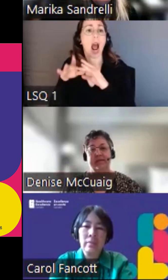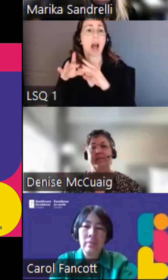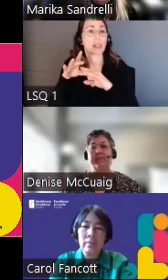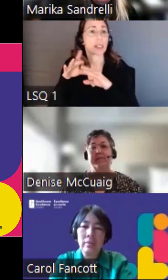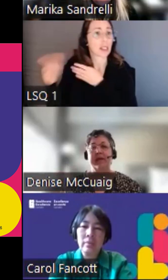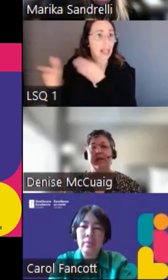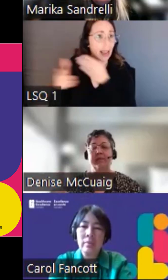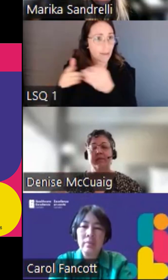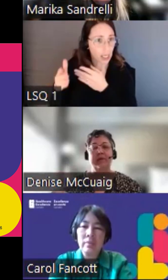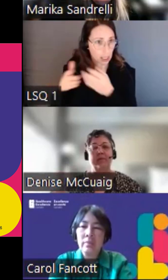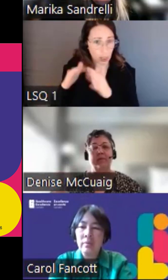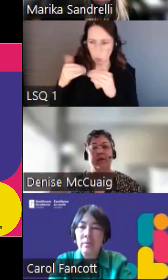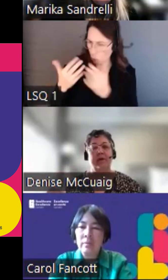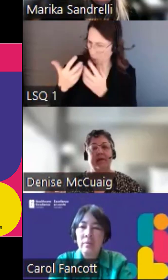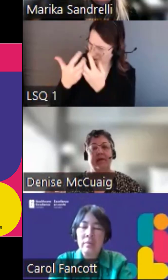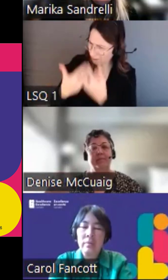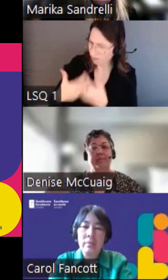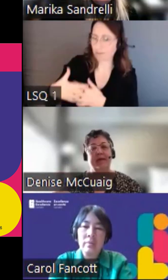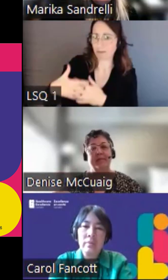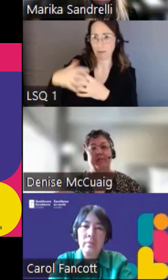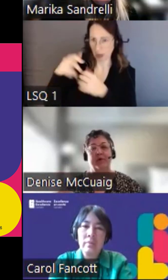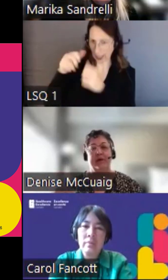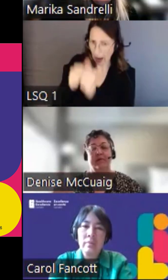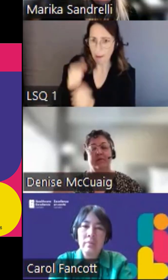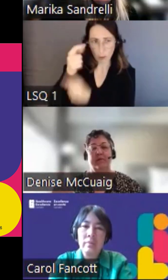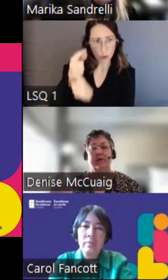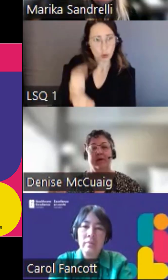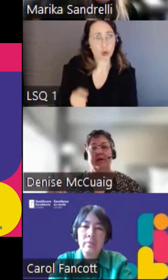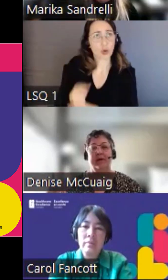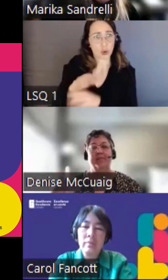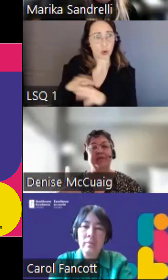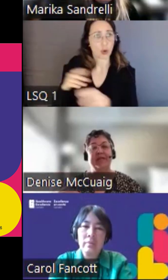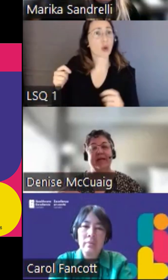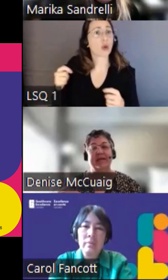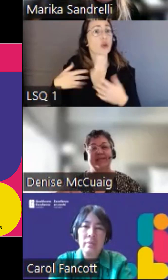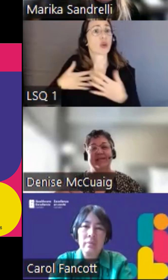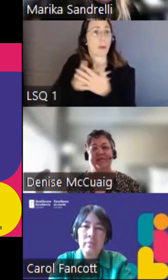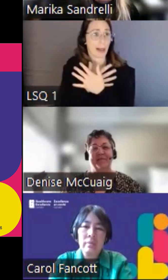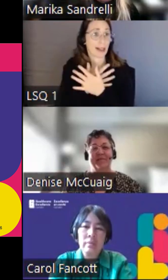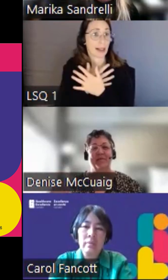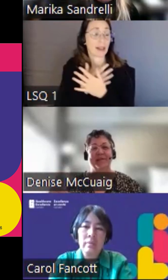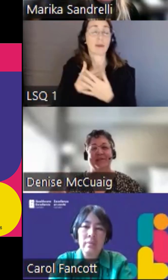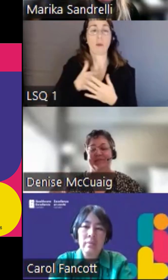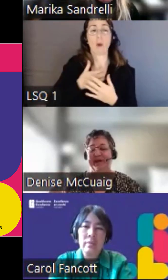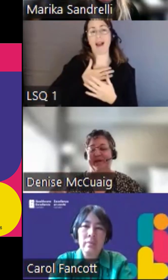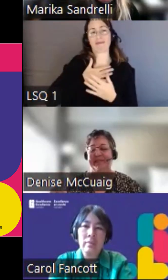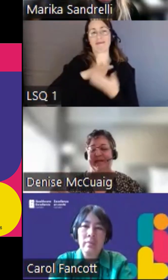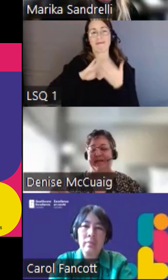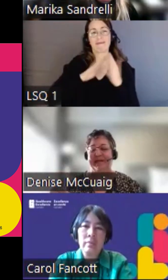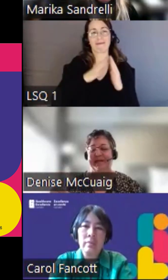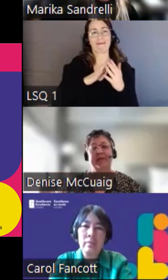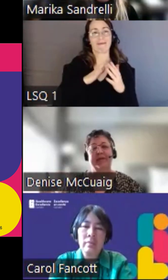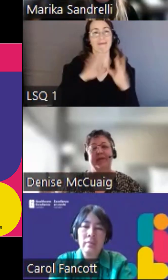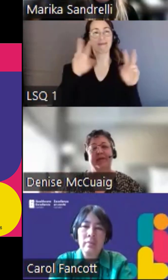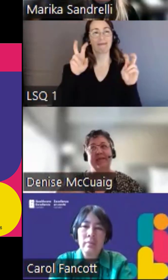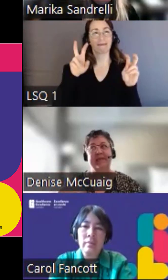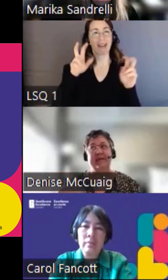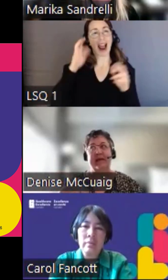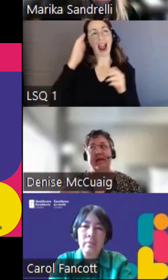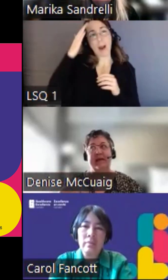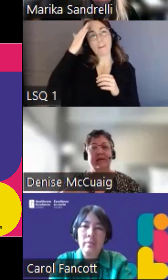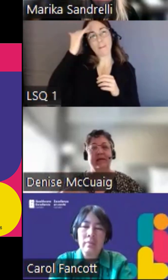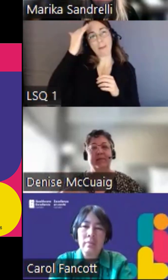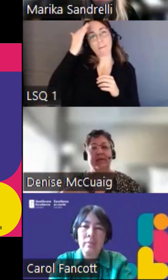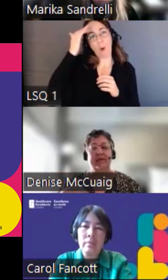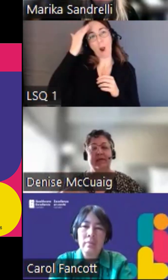ça la mémoire du sang ou épigénétique. Mais cette idée que je peux être